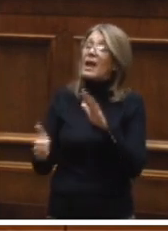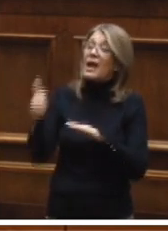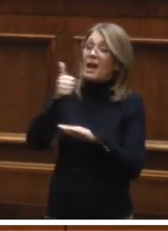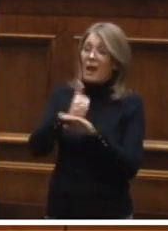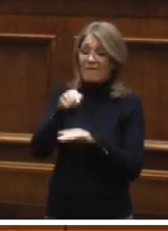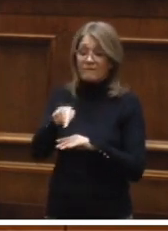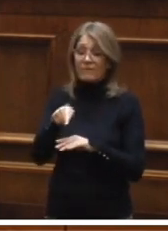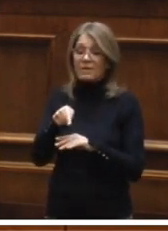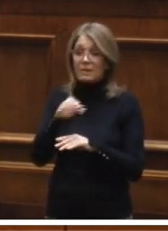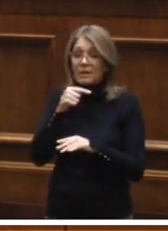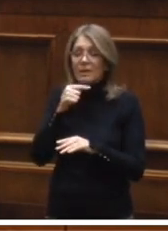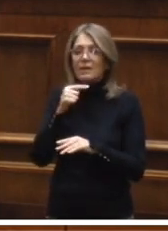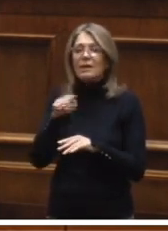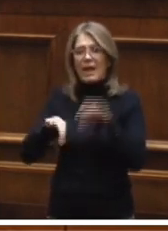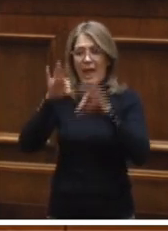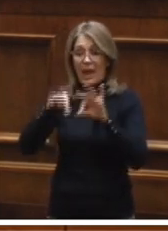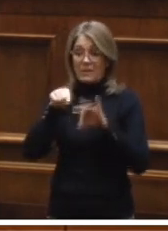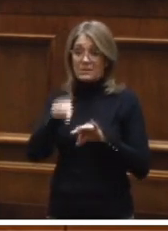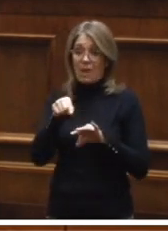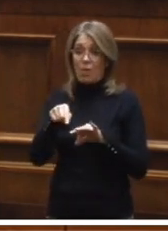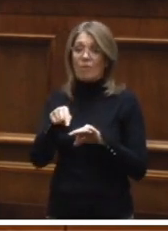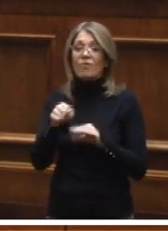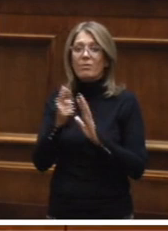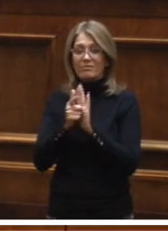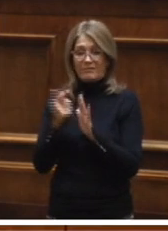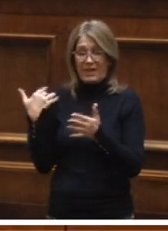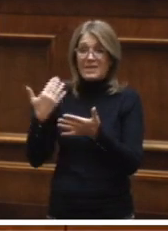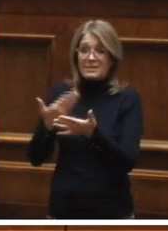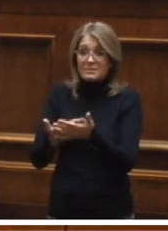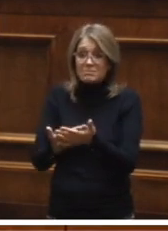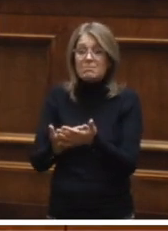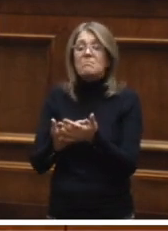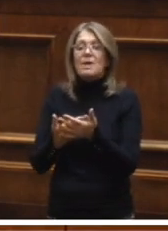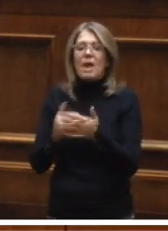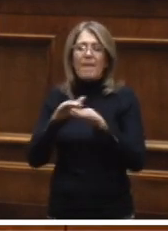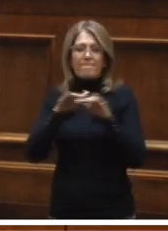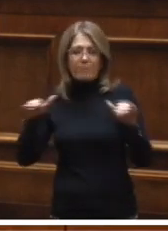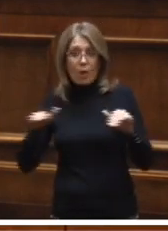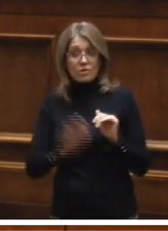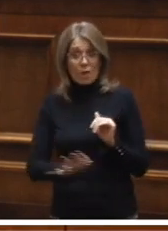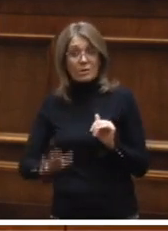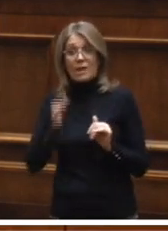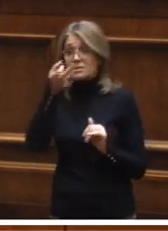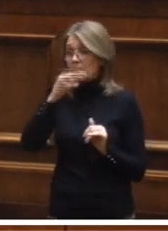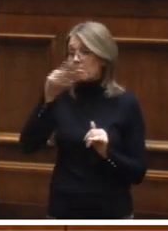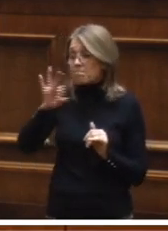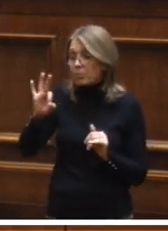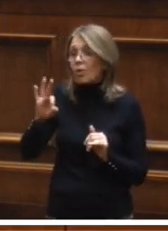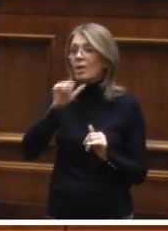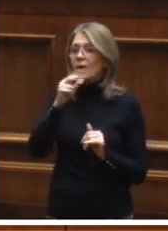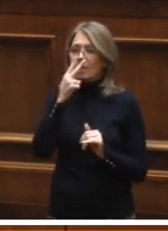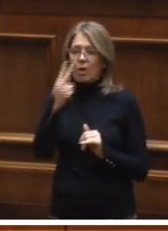nalaza, a to je da je u ovom periodu stanje u vezi sa položajem dece unapređeno i da je u